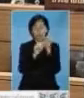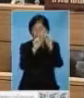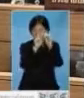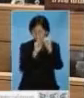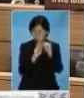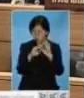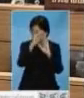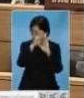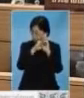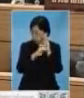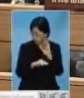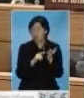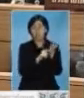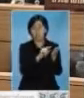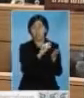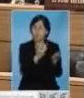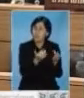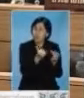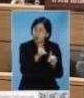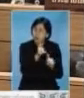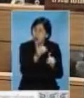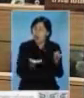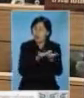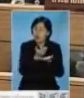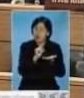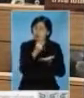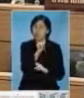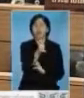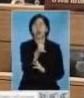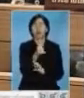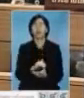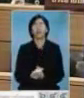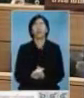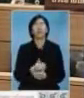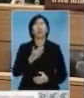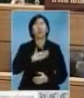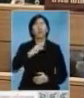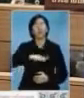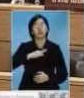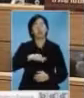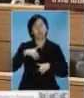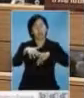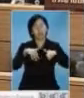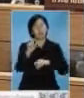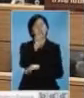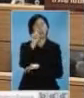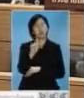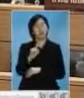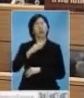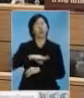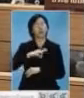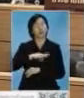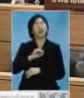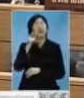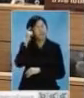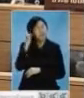ซึ่งค้างอยู่ในสภาอาจจะนำขึ้นมาพิจารณาต่อก็ได้อันนี้ก็เป็นสิ่งที่ประชาชนสงสัยอยู่และผมคิดว่าไม่